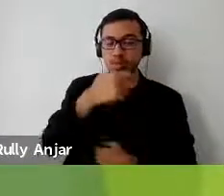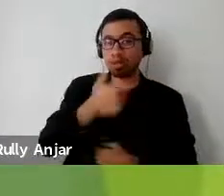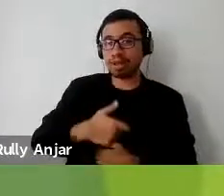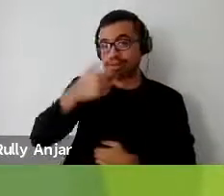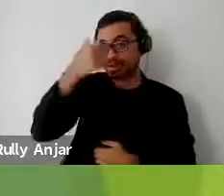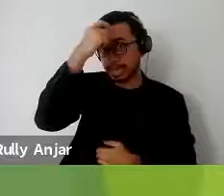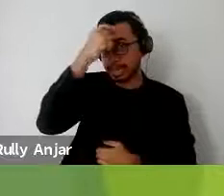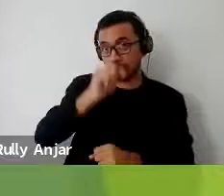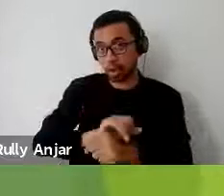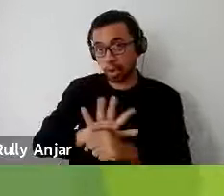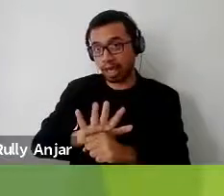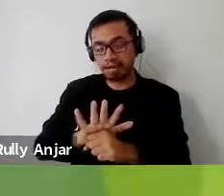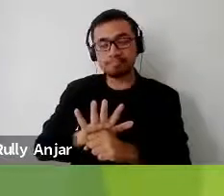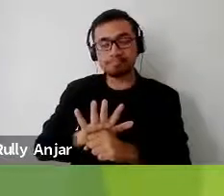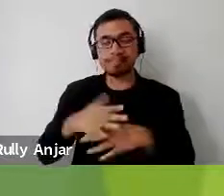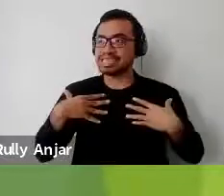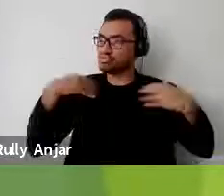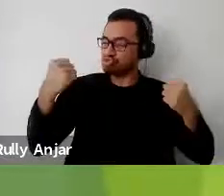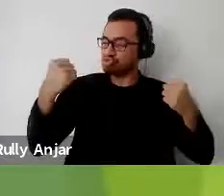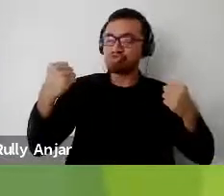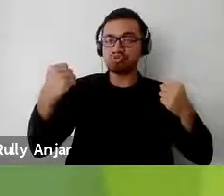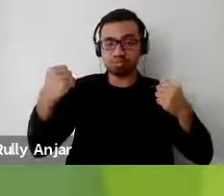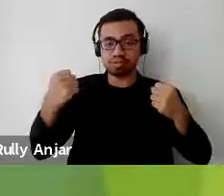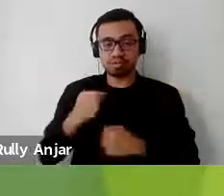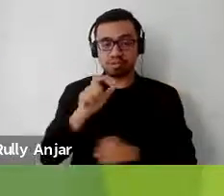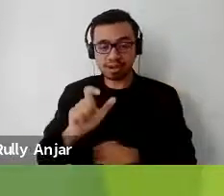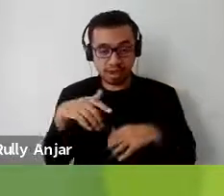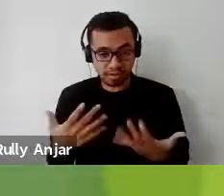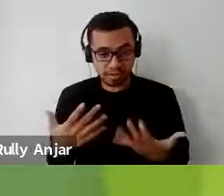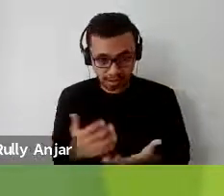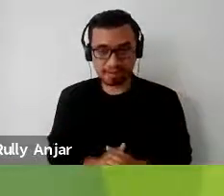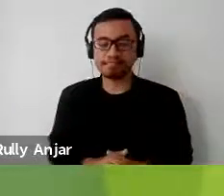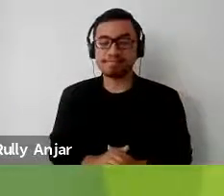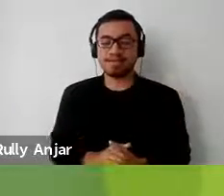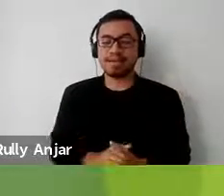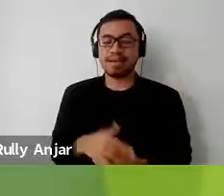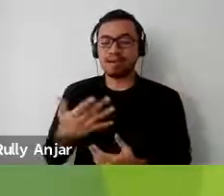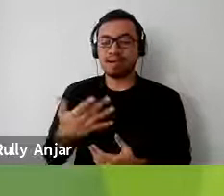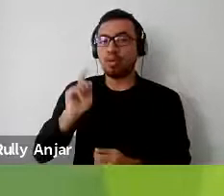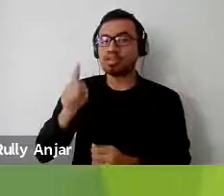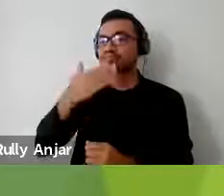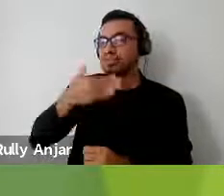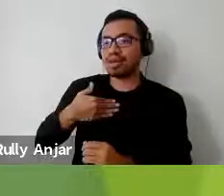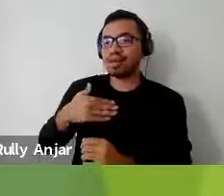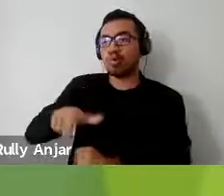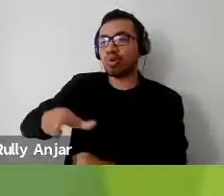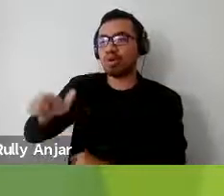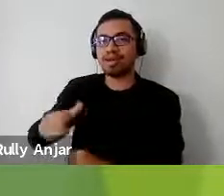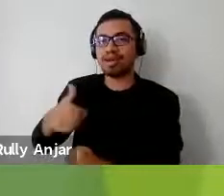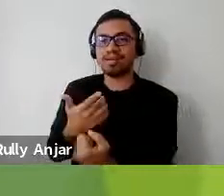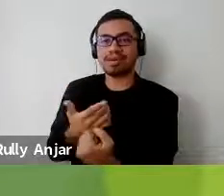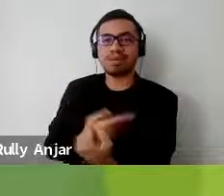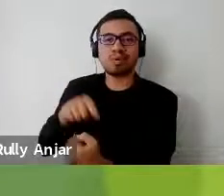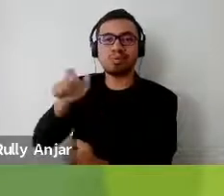tuntas. Strategi kita apa? Menyiapkan ketersediaan dan kesiapan sumber daya. Kemudian meningkatkan kesiapan penanganan